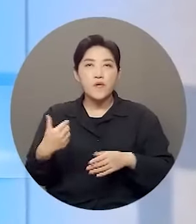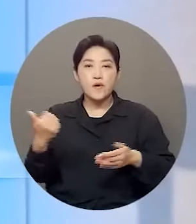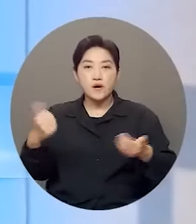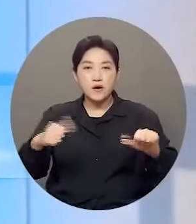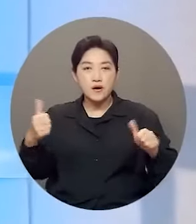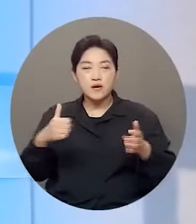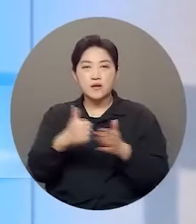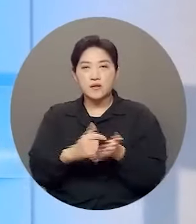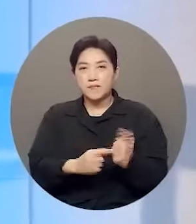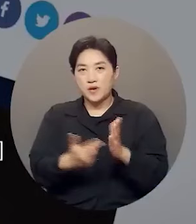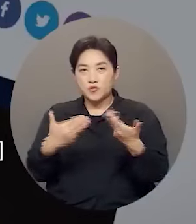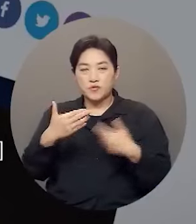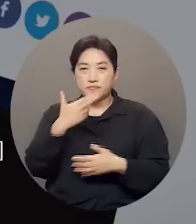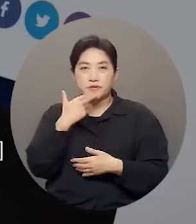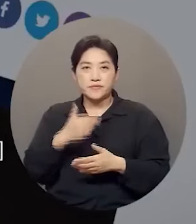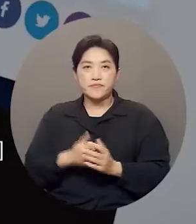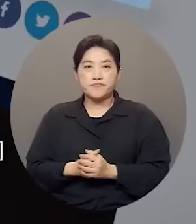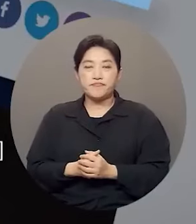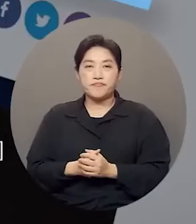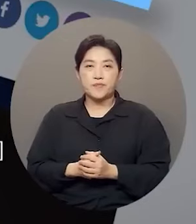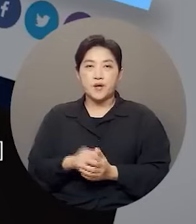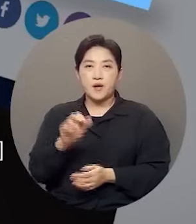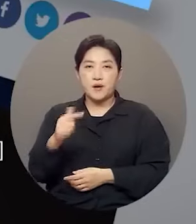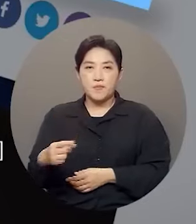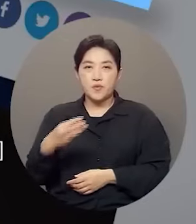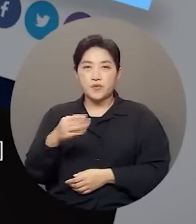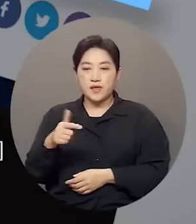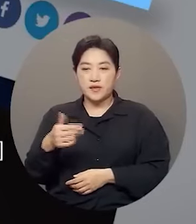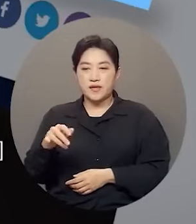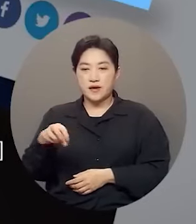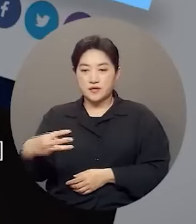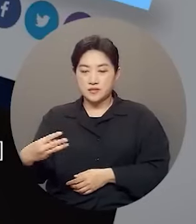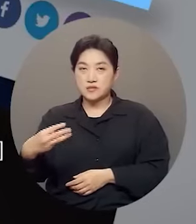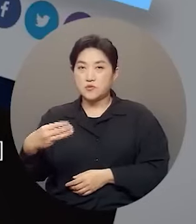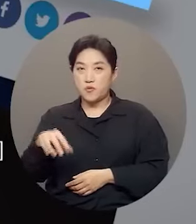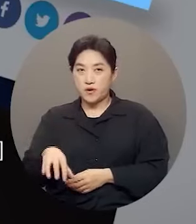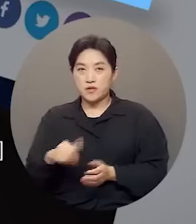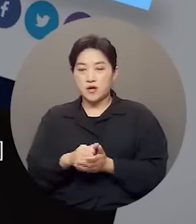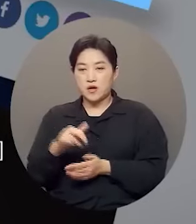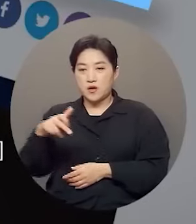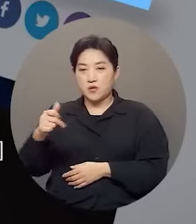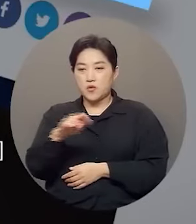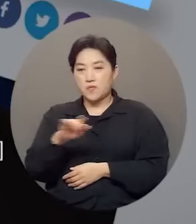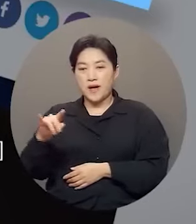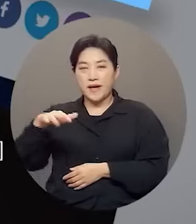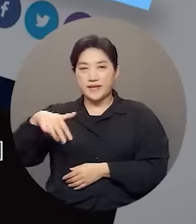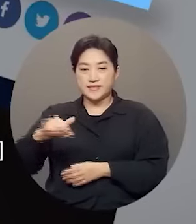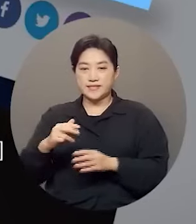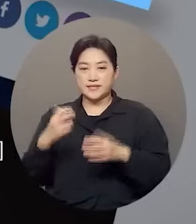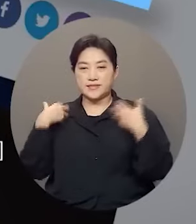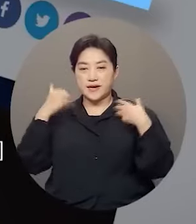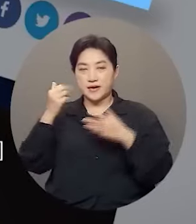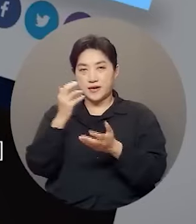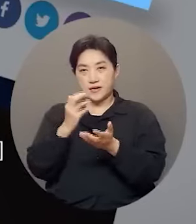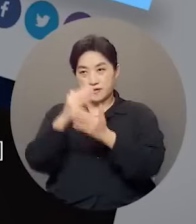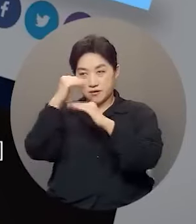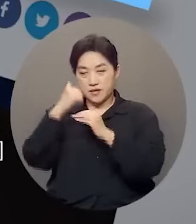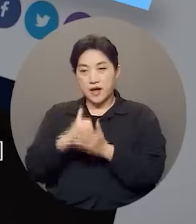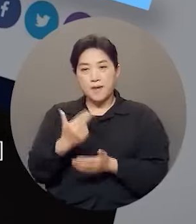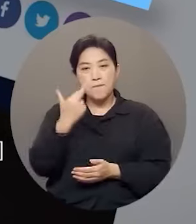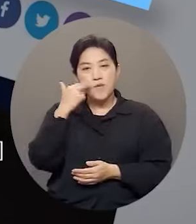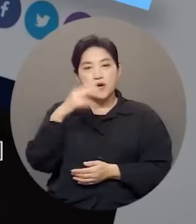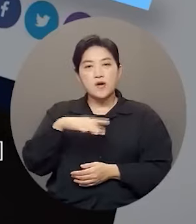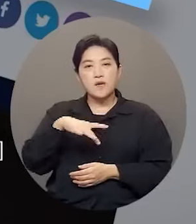유력한지는 밝히지 않았습니다. 몬테네그로의 한 언론은 코바치 장관의 기자회견 등을 인용해 미국이 한국보다